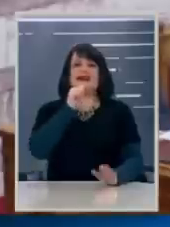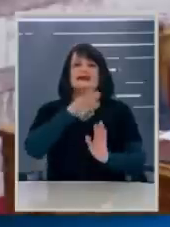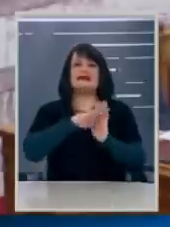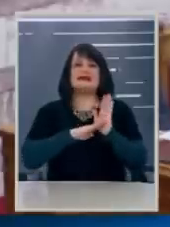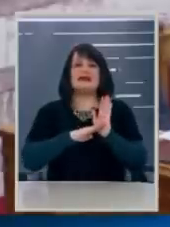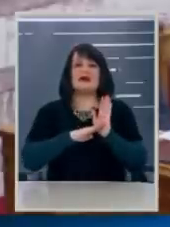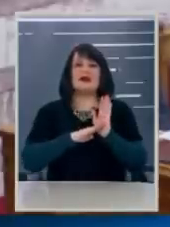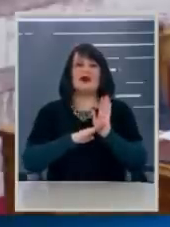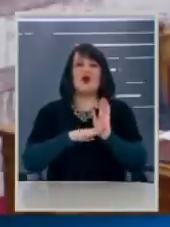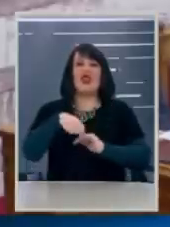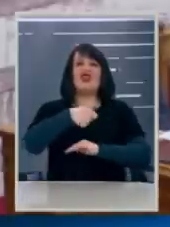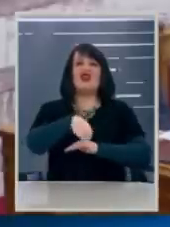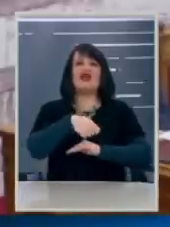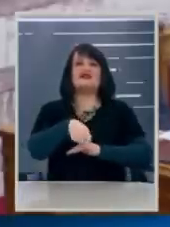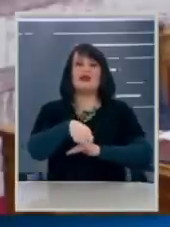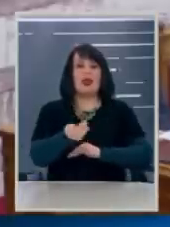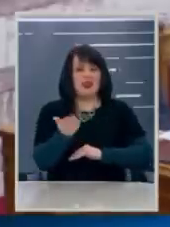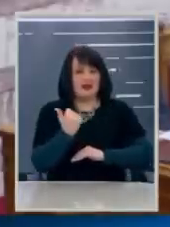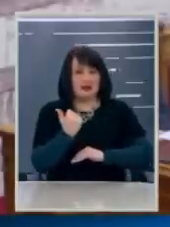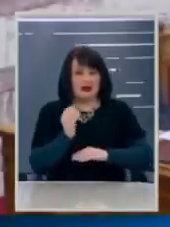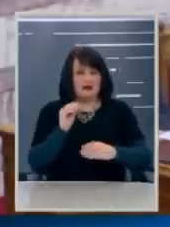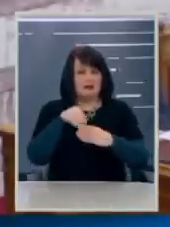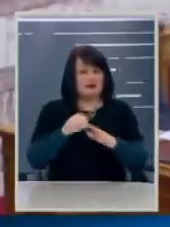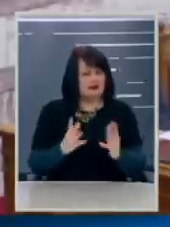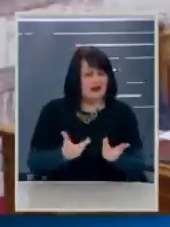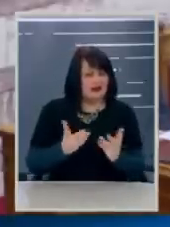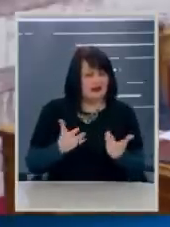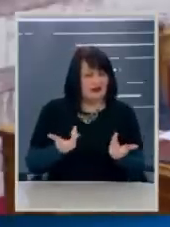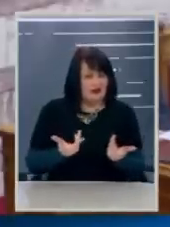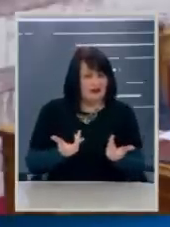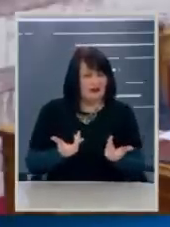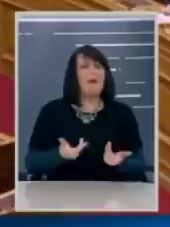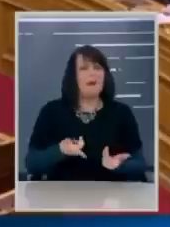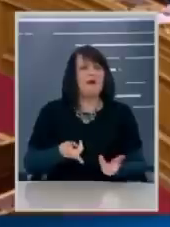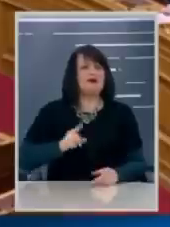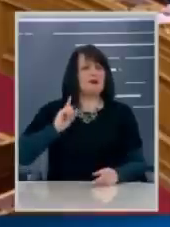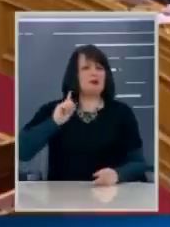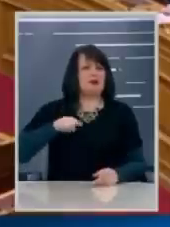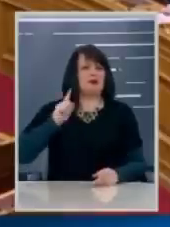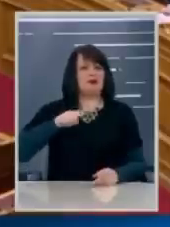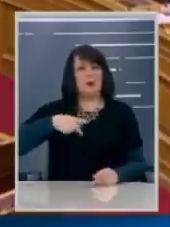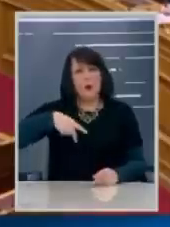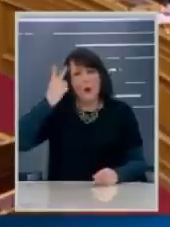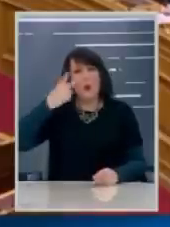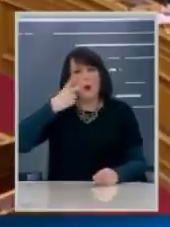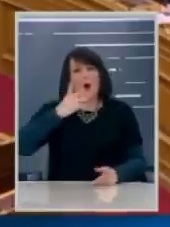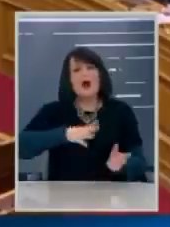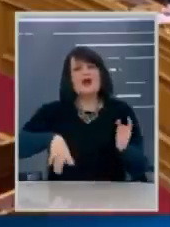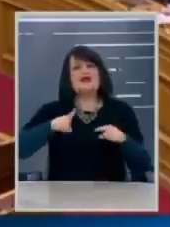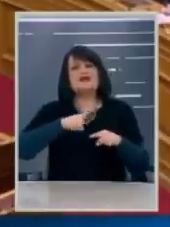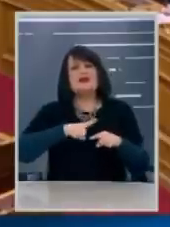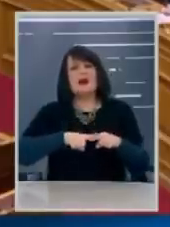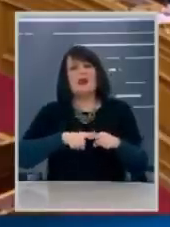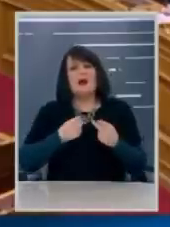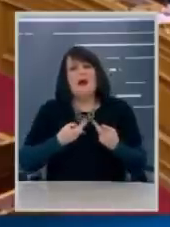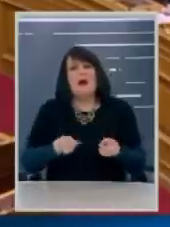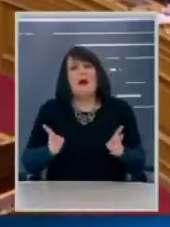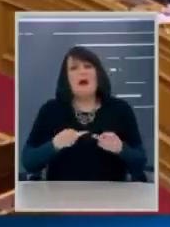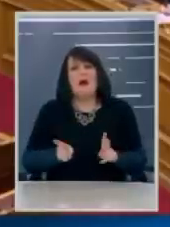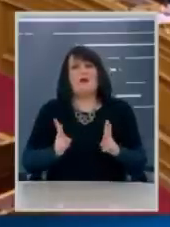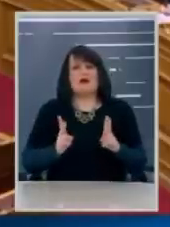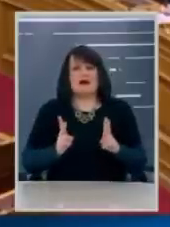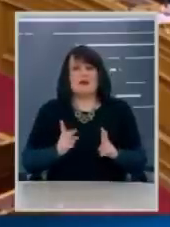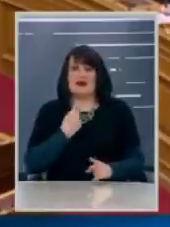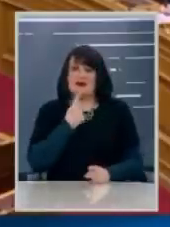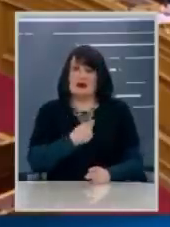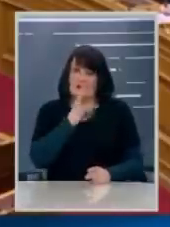να επεμβαίνει. Επομένως, η καταπάτηση του Συντάγματος είναι ελεύθερη στην Ελλάδα, κυρίες και κύριοι. Και ας πούμε